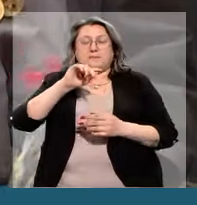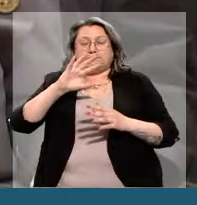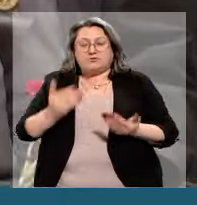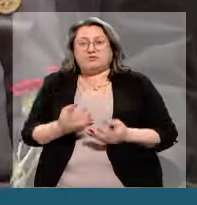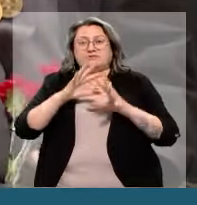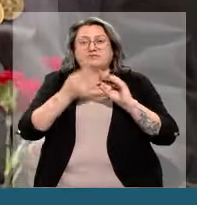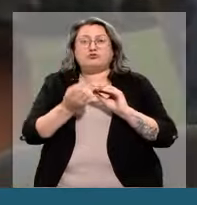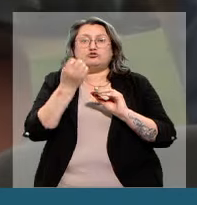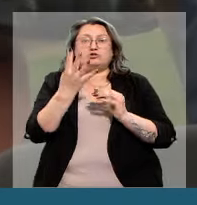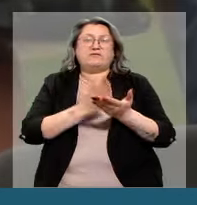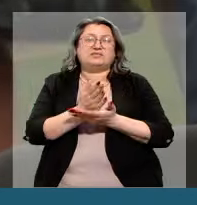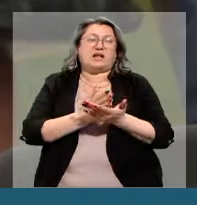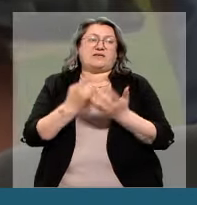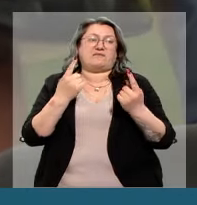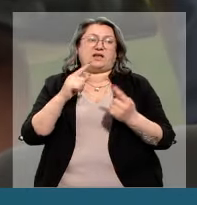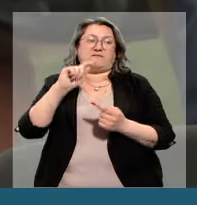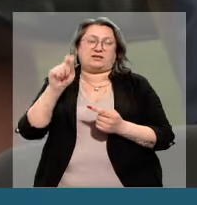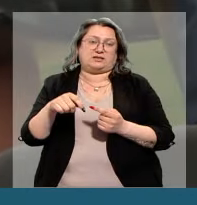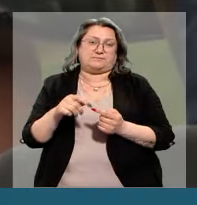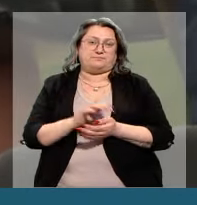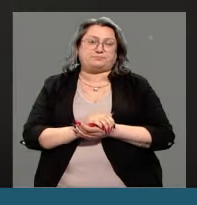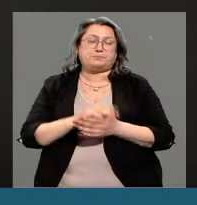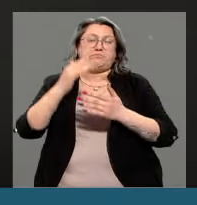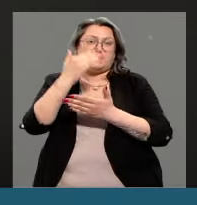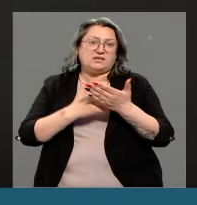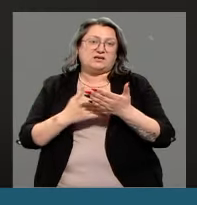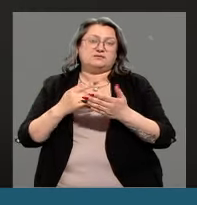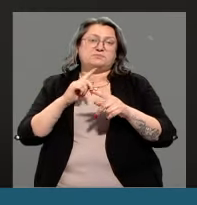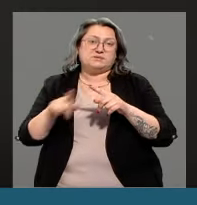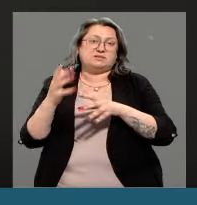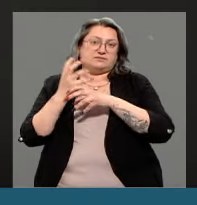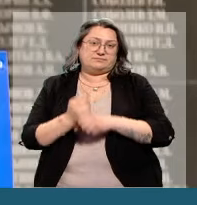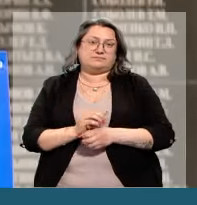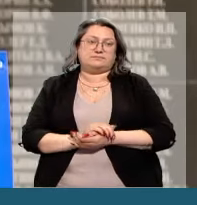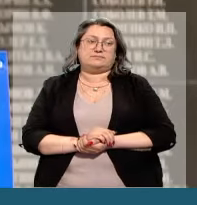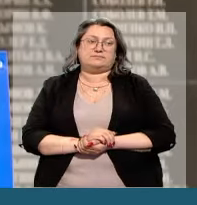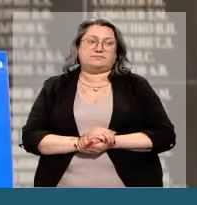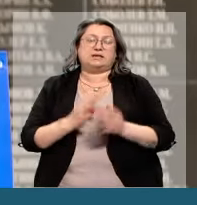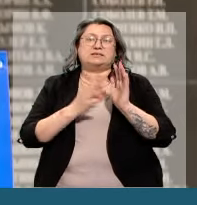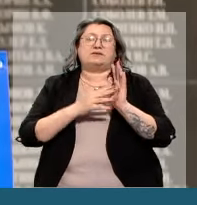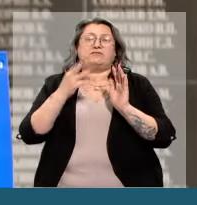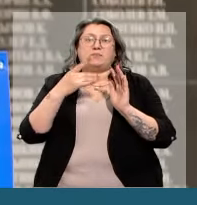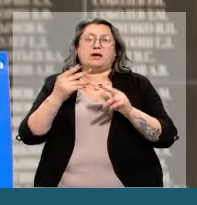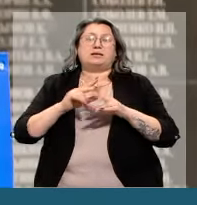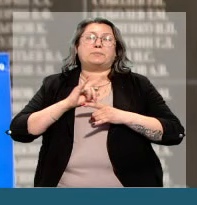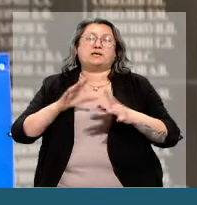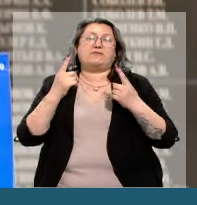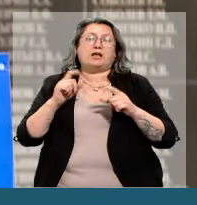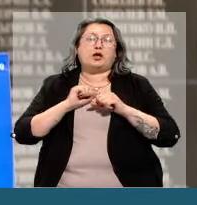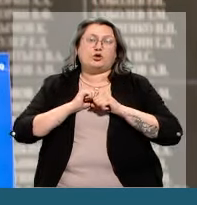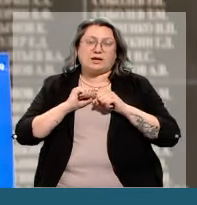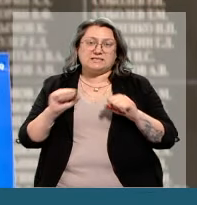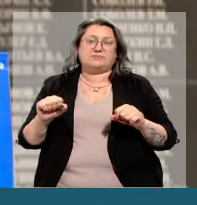всего 14 ветеранов Великой Отечественной. Список стремительно редеет. 9 мая – это праздник великого